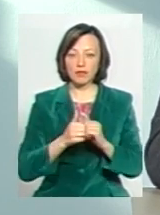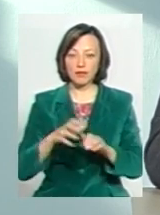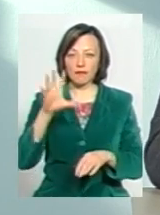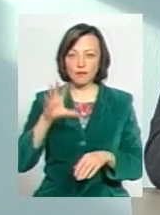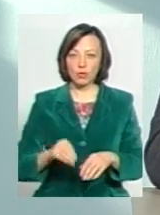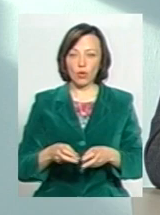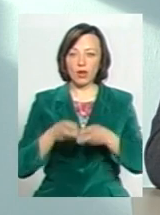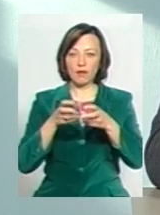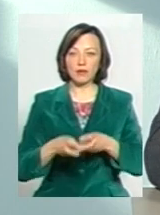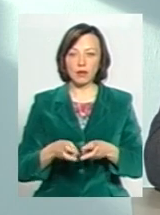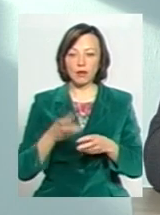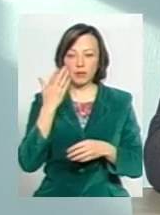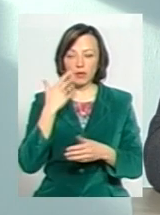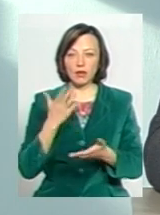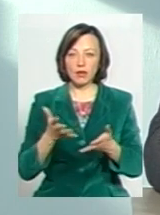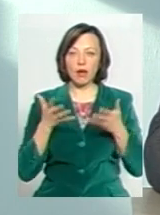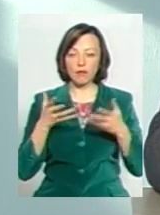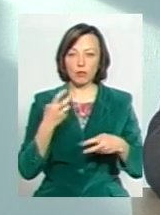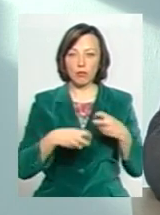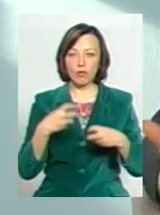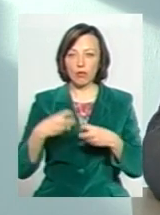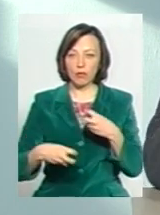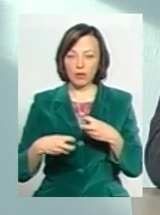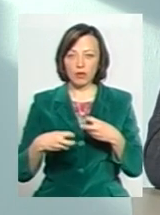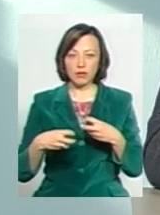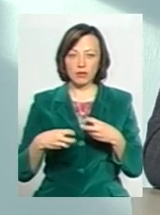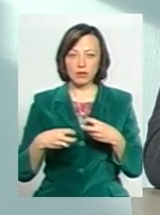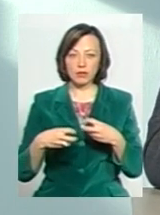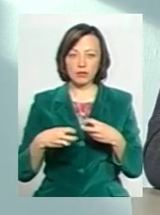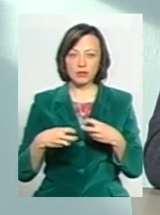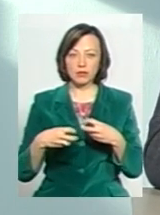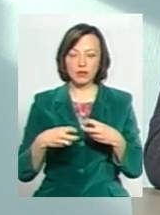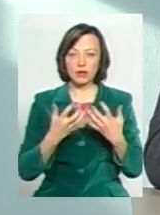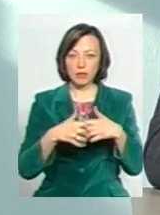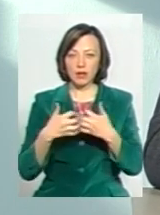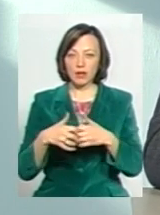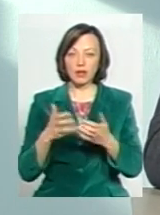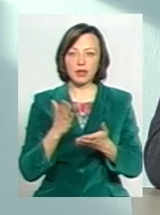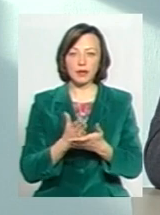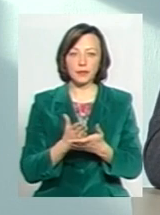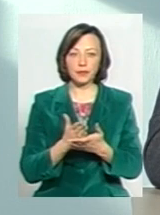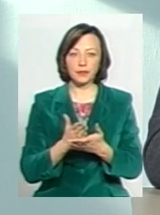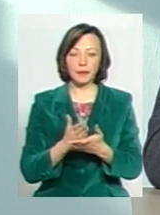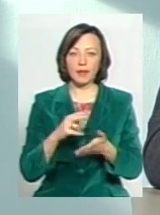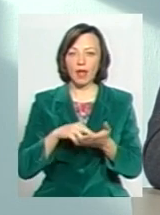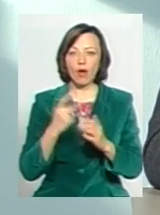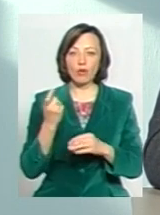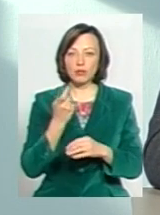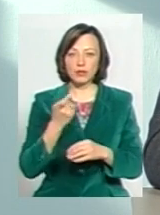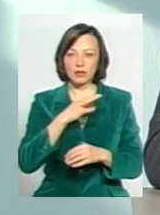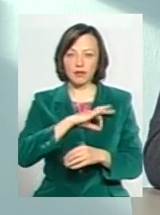ліфта при явних там поломках певних вузлів, певних агрегатів, ну, є економічно